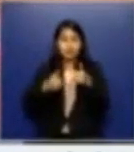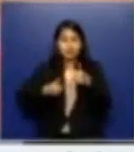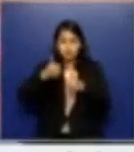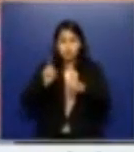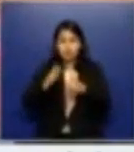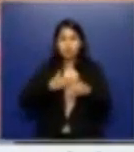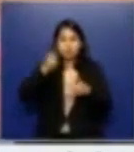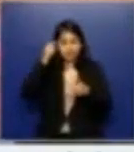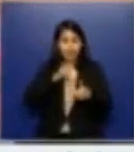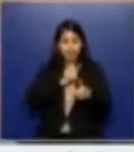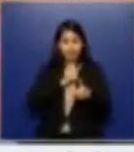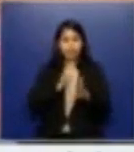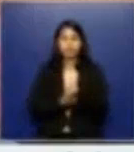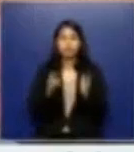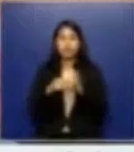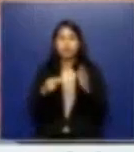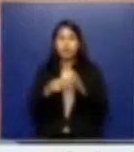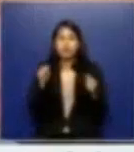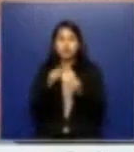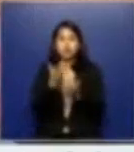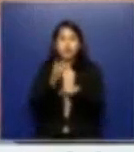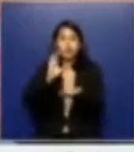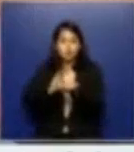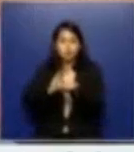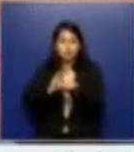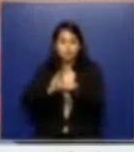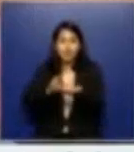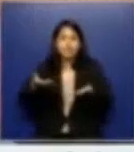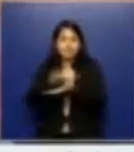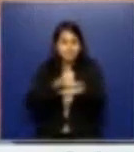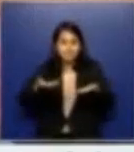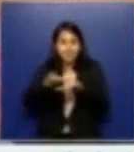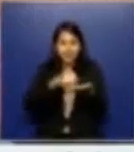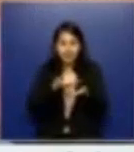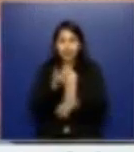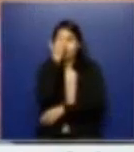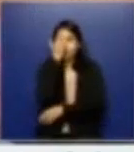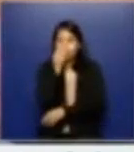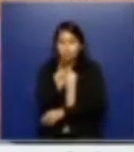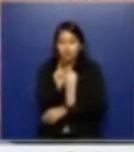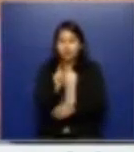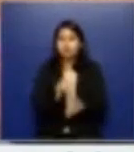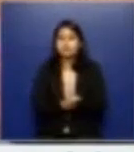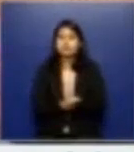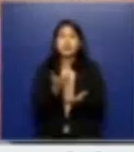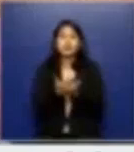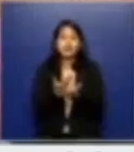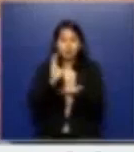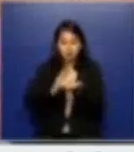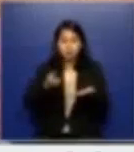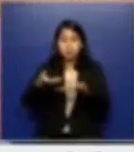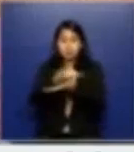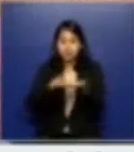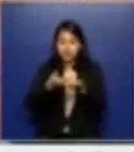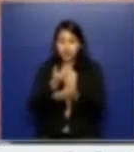ดยความเห็นของผมนะครับคือการพิจารณางบประมาณแผ่นดินเพราะอะไรครับการพิจารณางบประมาณแผ่นดินก็